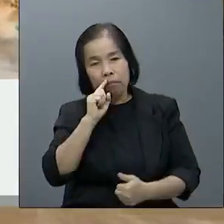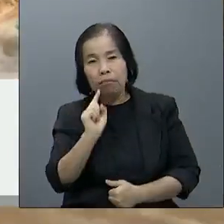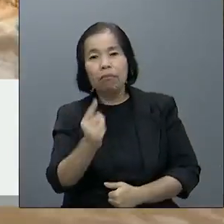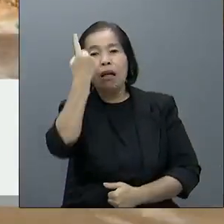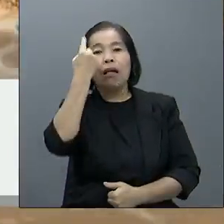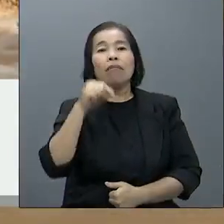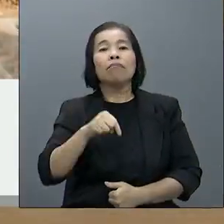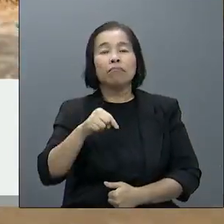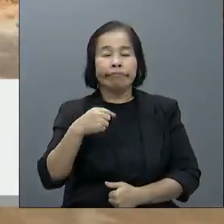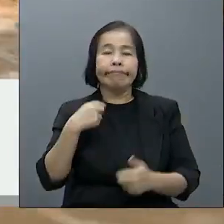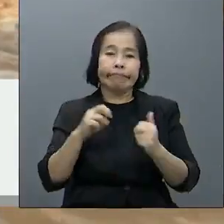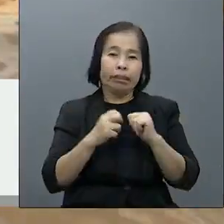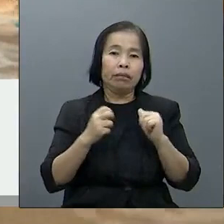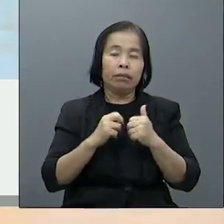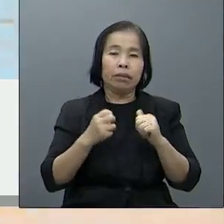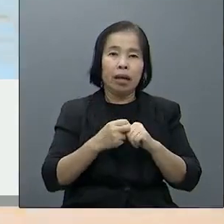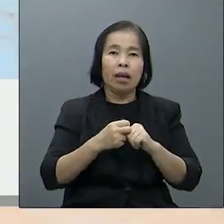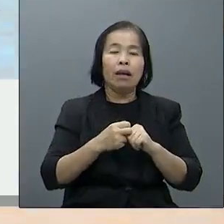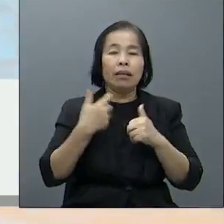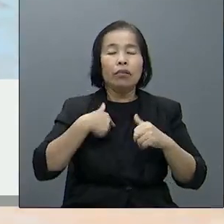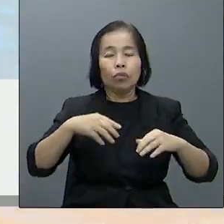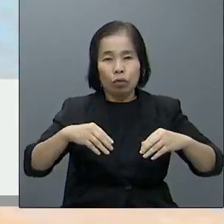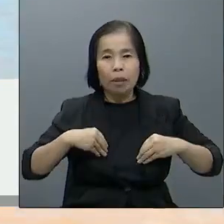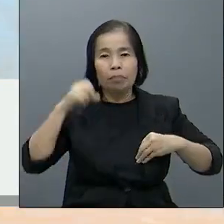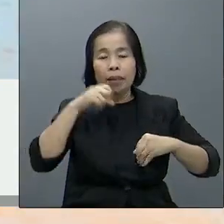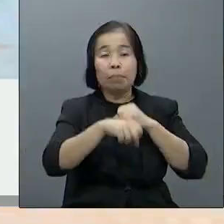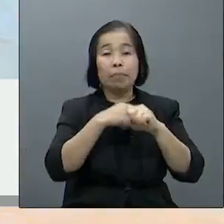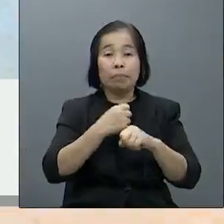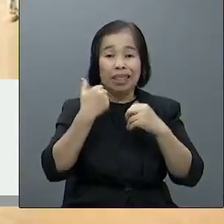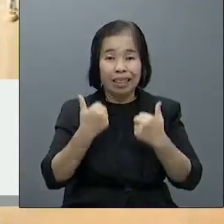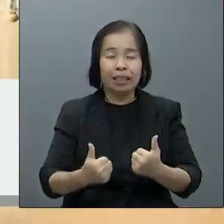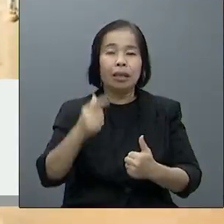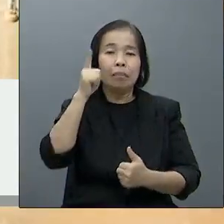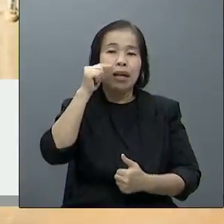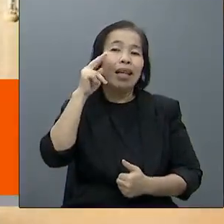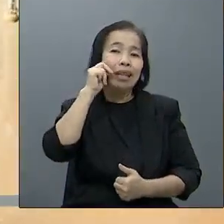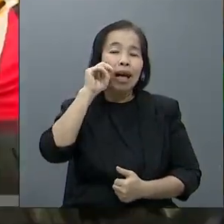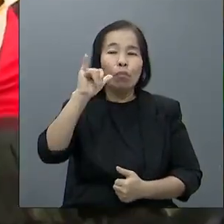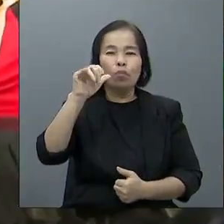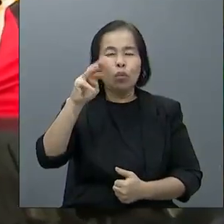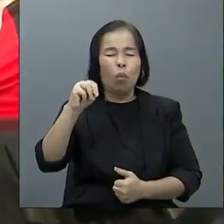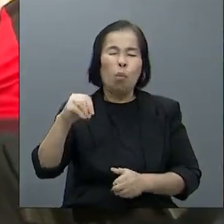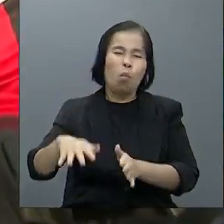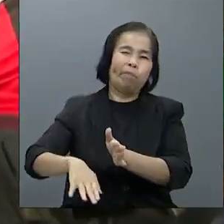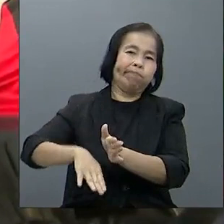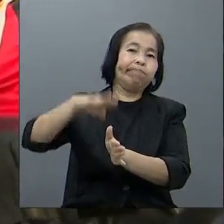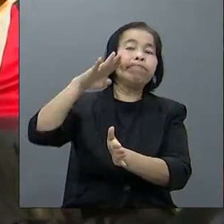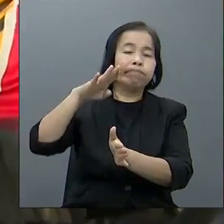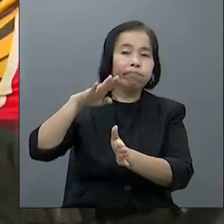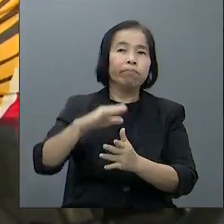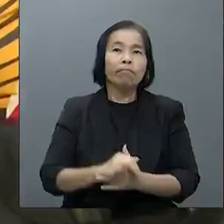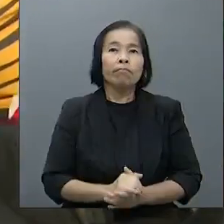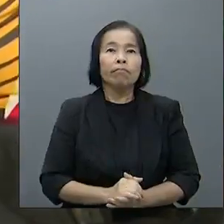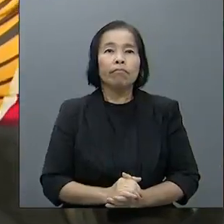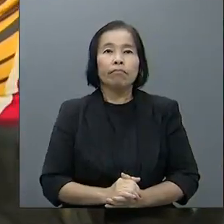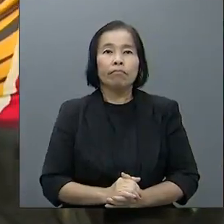ครั้งนี้ถือว่ารุนแรงที่สุดซึ่งต้องยอมรับว่าปีนี้น้ำในแม่น้ำยมมีเป็นจำนวนมากครับ มันไวเหรอ โอ้โหหม